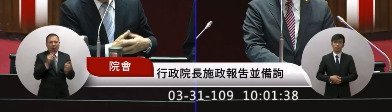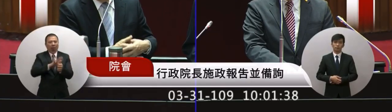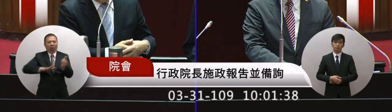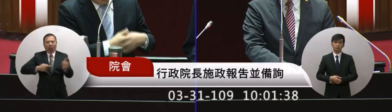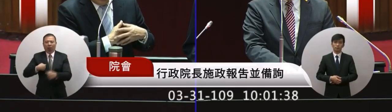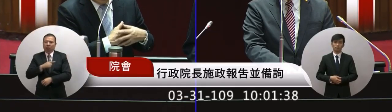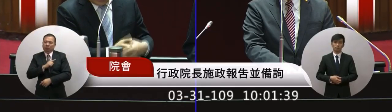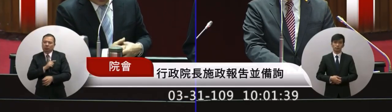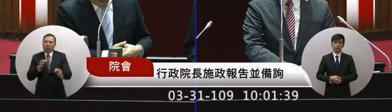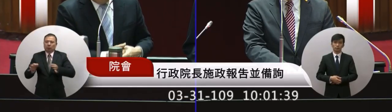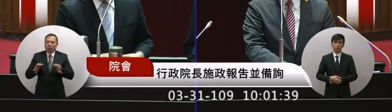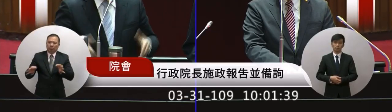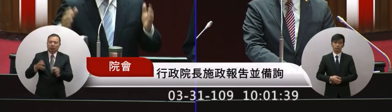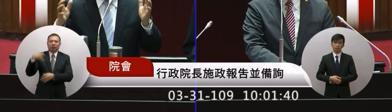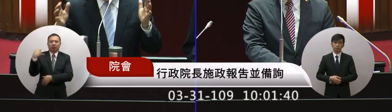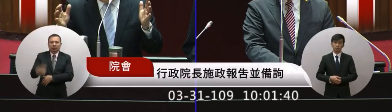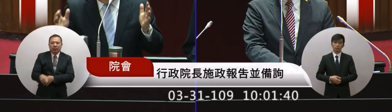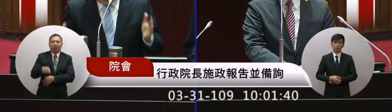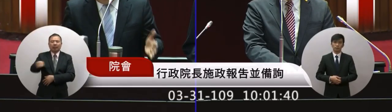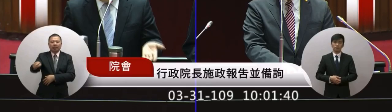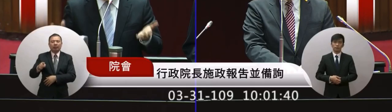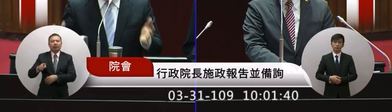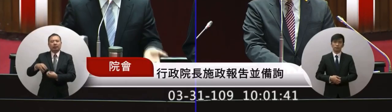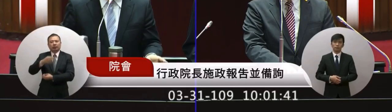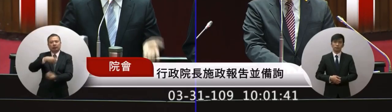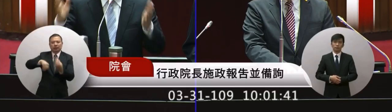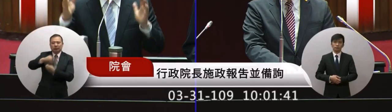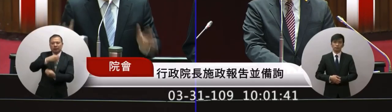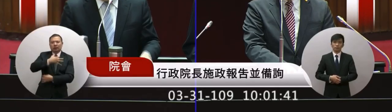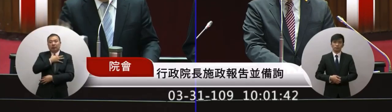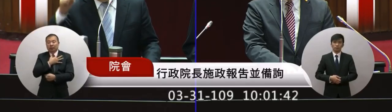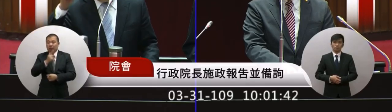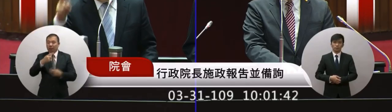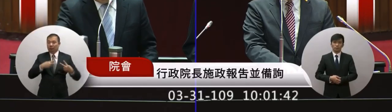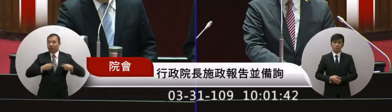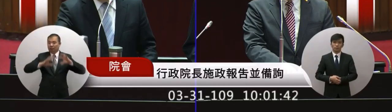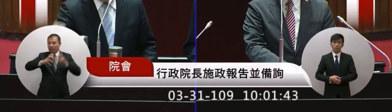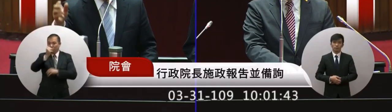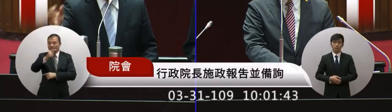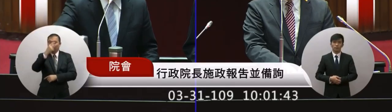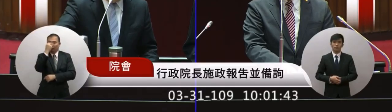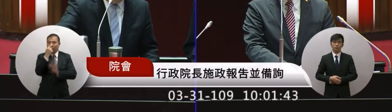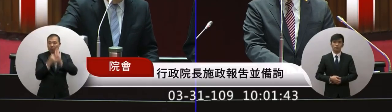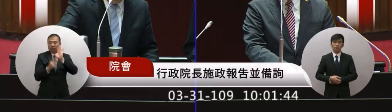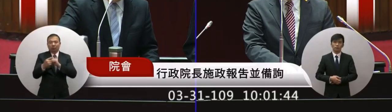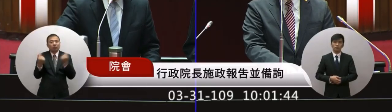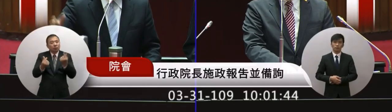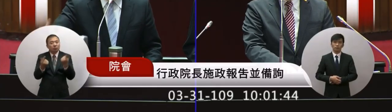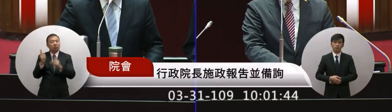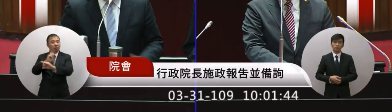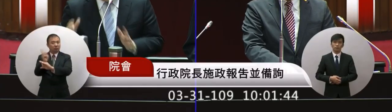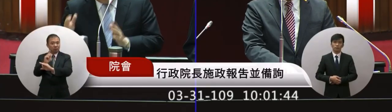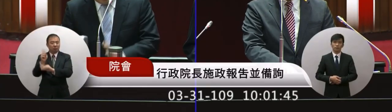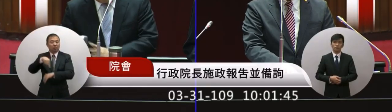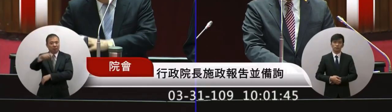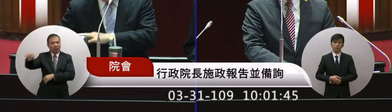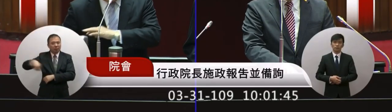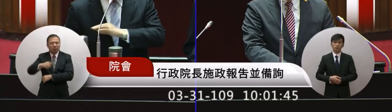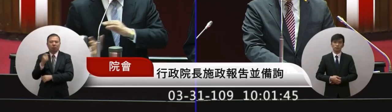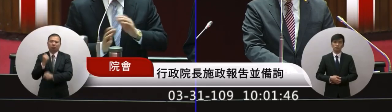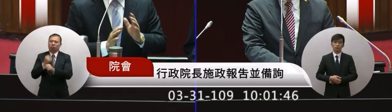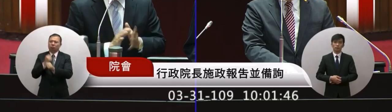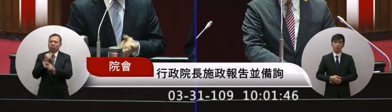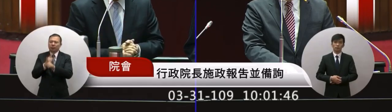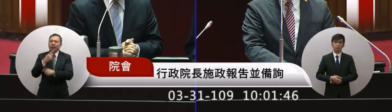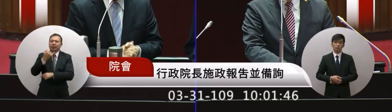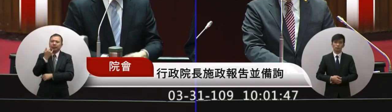反映给蔡总统。蔡总统也特别交代，对于受困的计程车司机，应该怎么样帮助